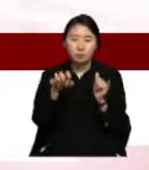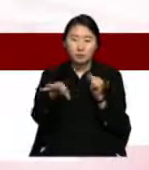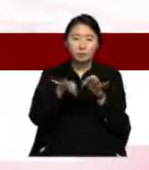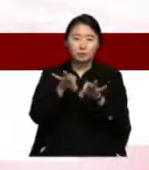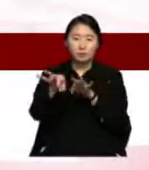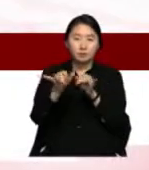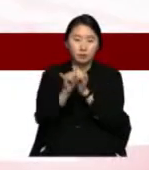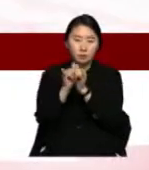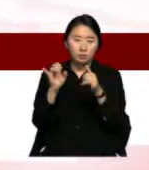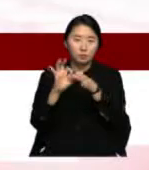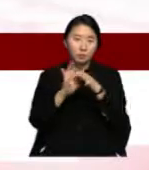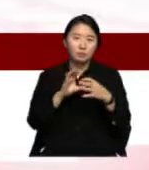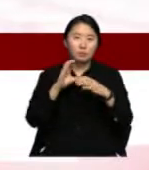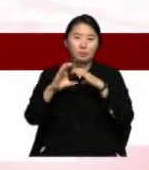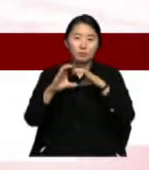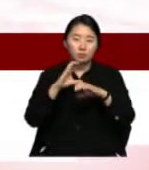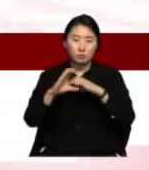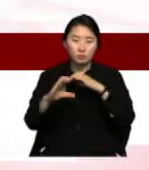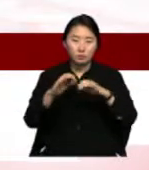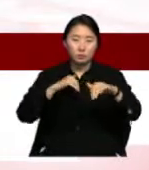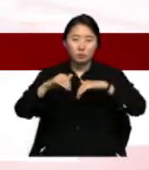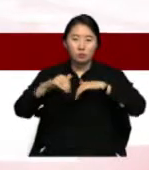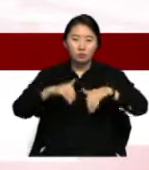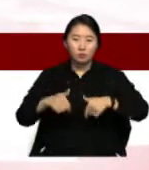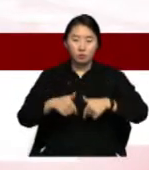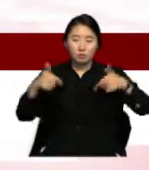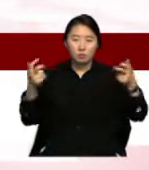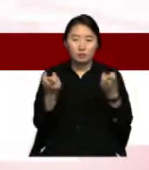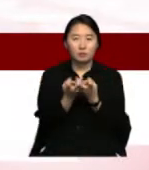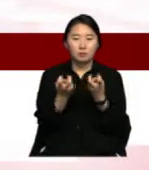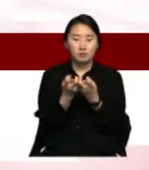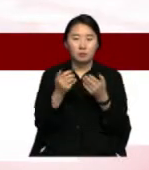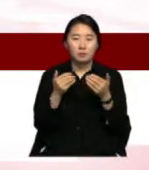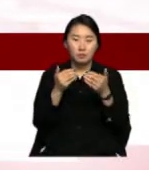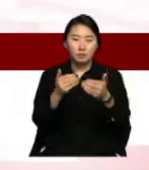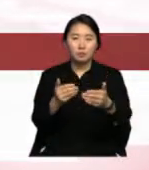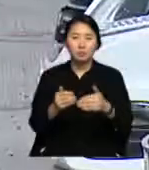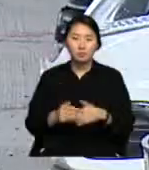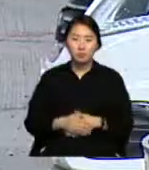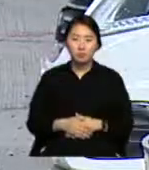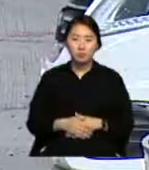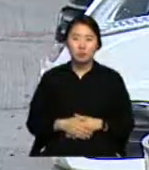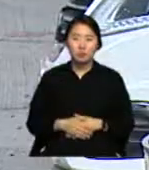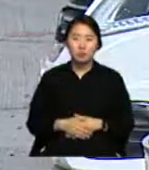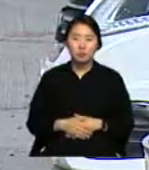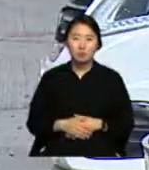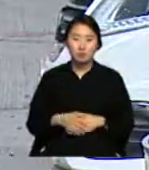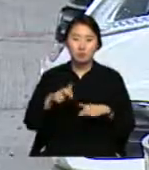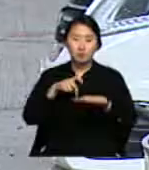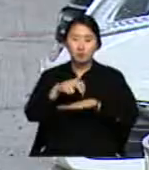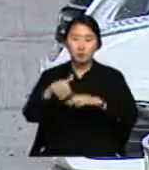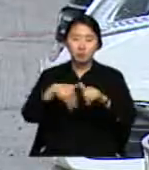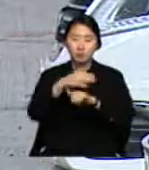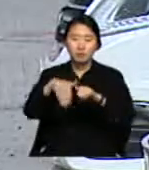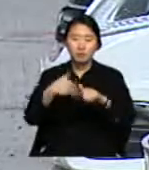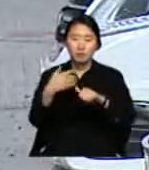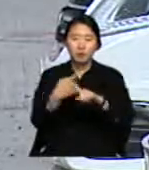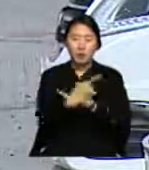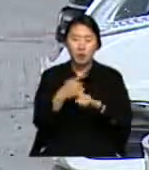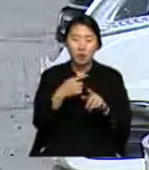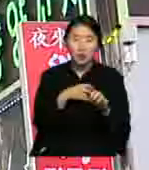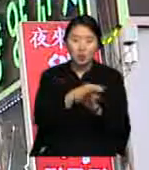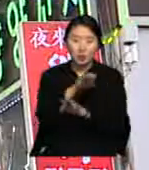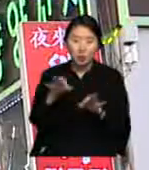서니 분들이랑 도 계속 고통을 더 주고 거래 활성화 시켜 나가는 방 안으로 발라야 해요 4 보행환경 개선과 지역상권